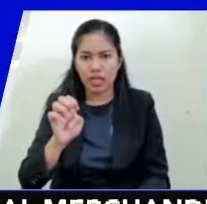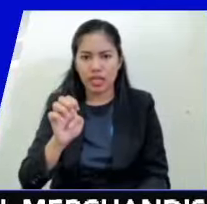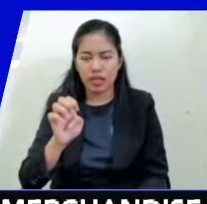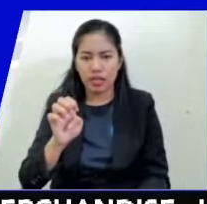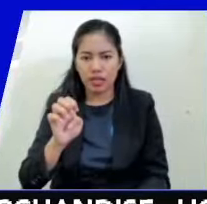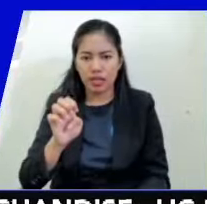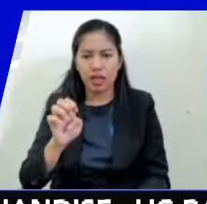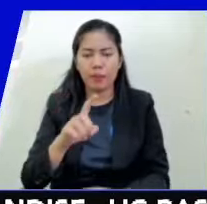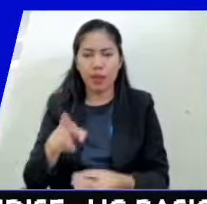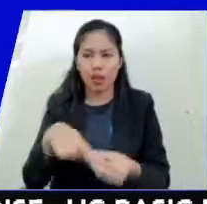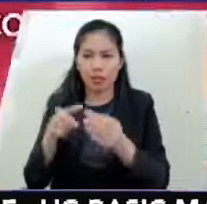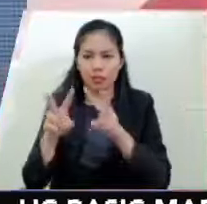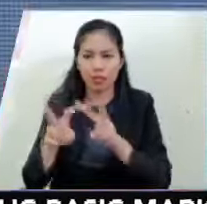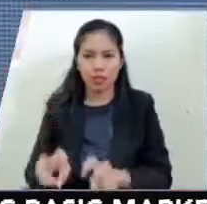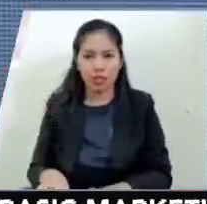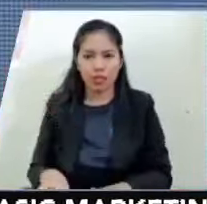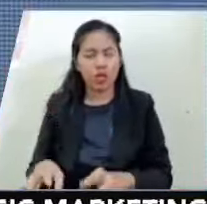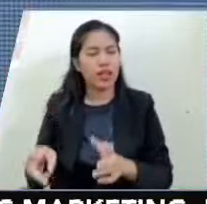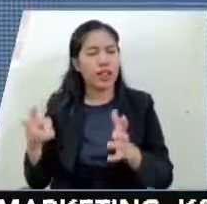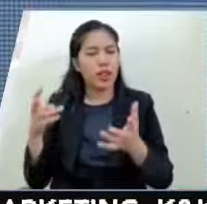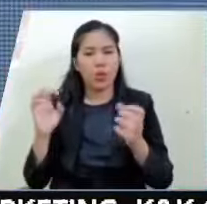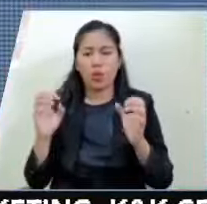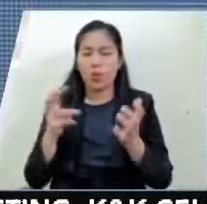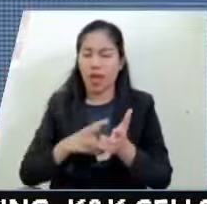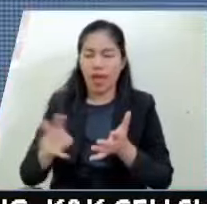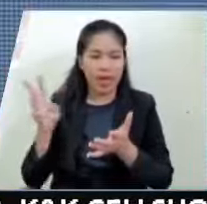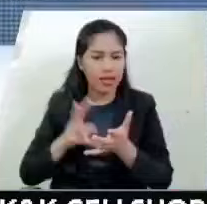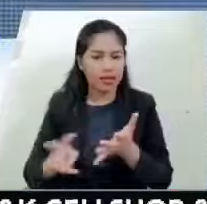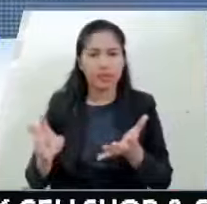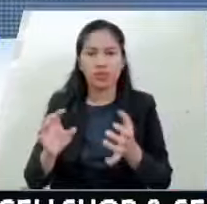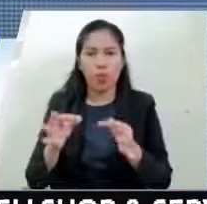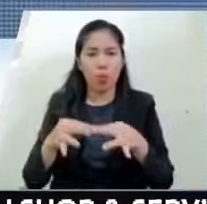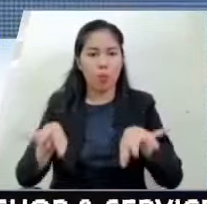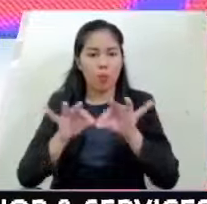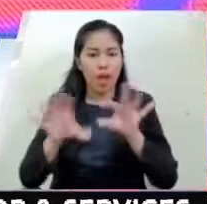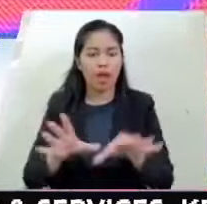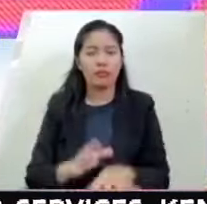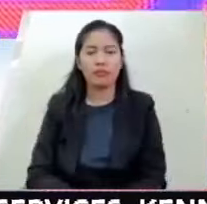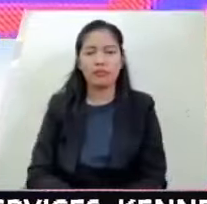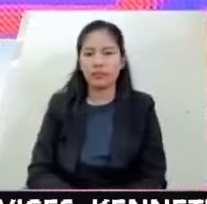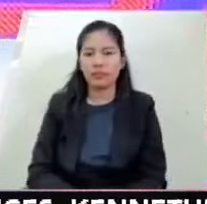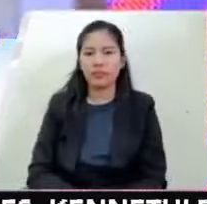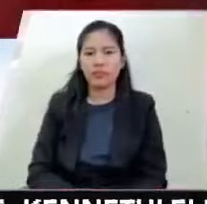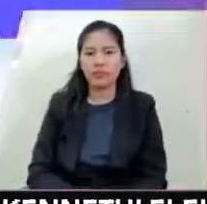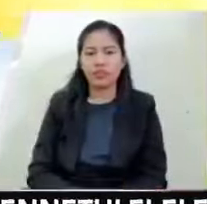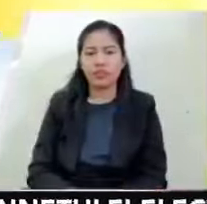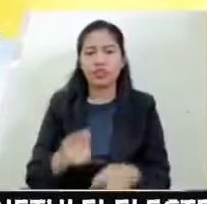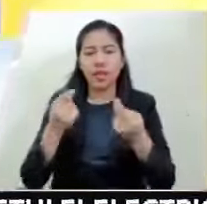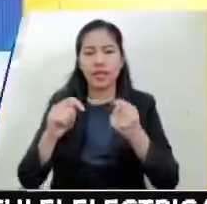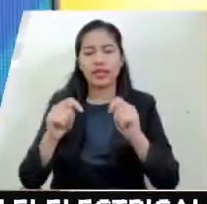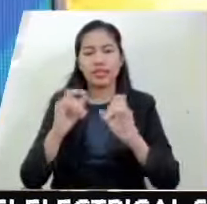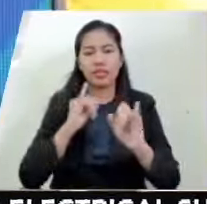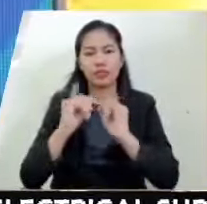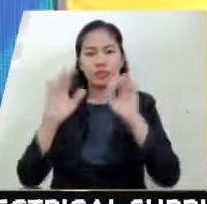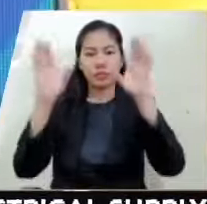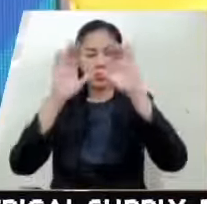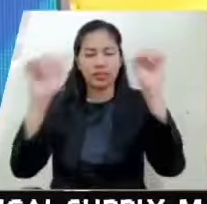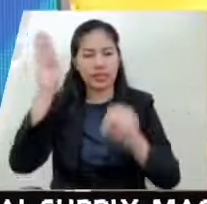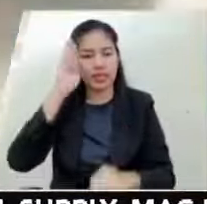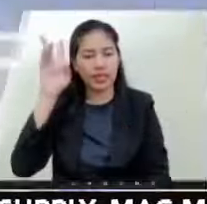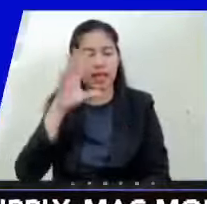walang kakwenta-kwenta Sinusubukan pa naming kunin ang panig ni na Pangulong Marcos at ng first lady sabi naman ni speaker